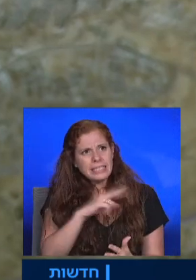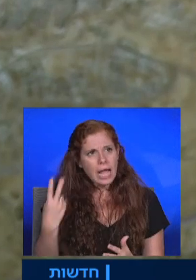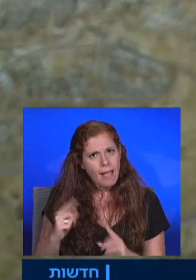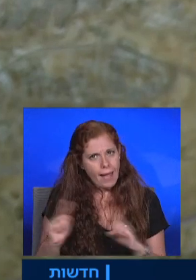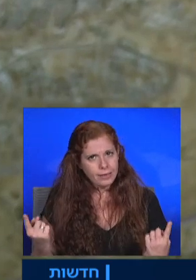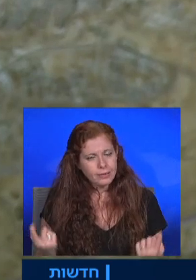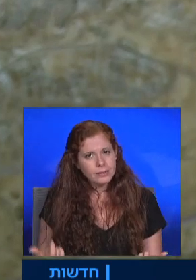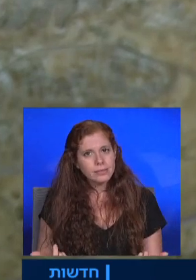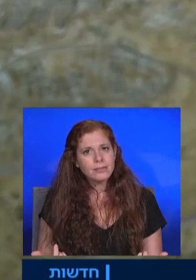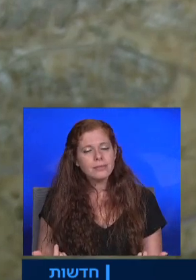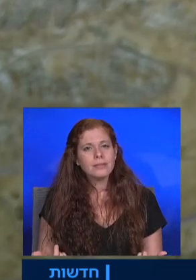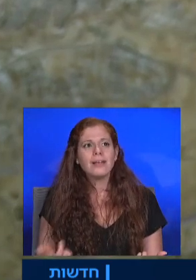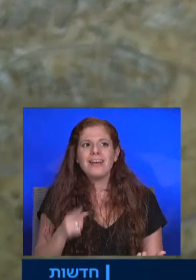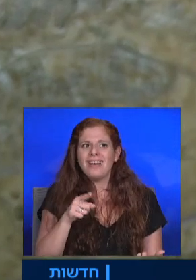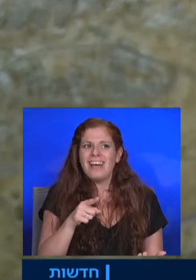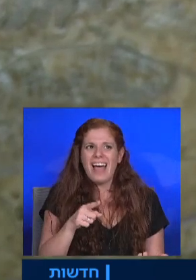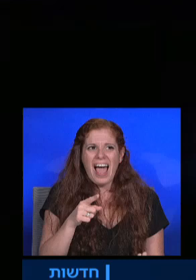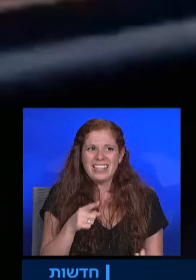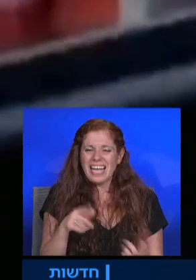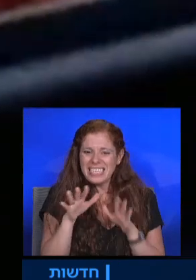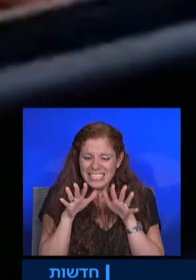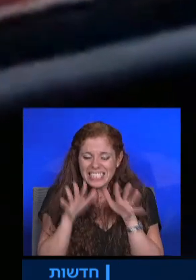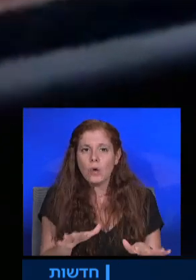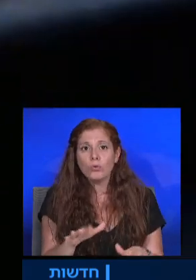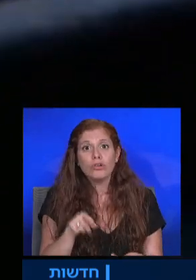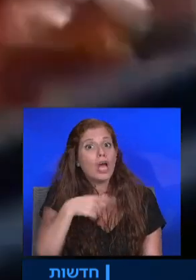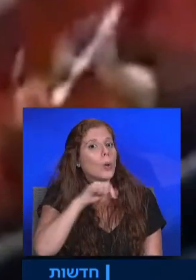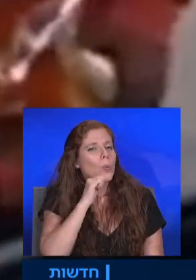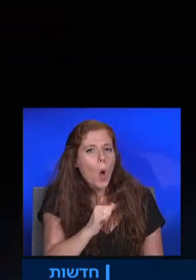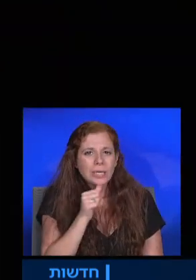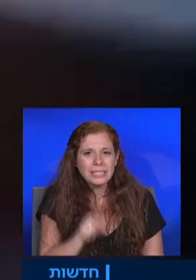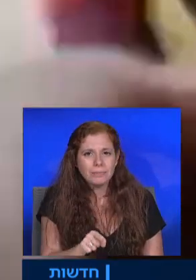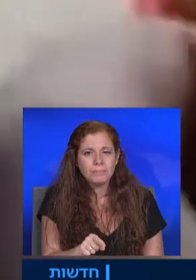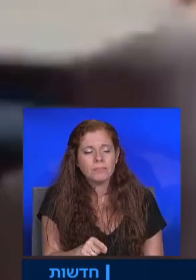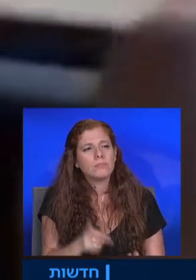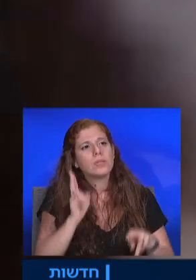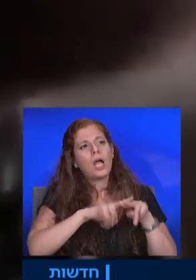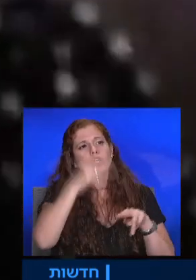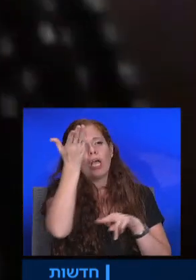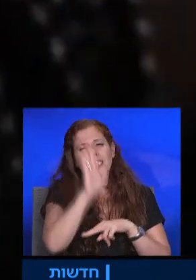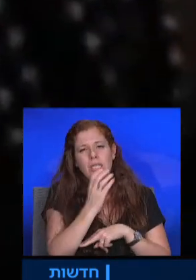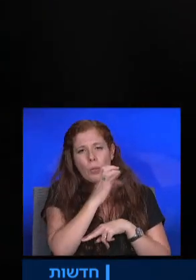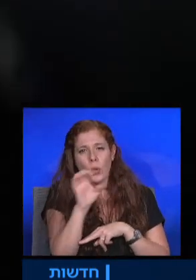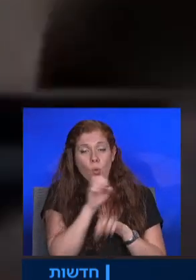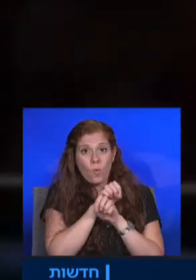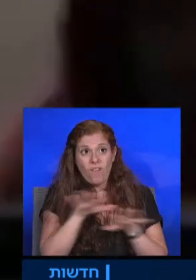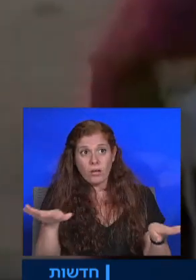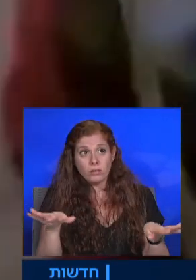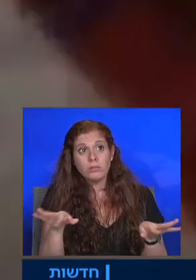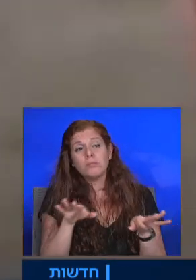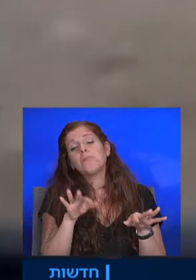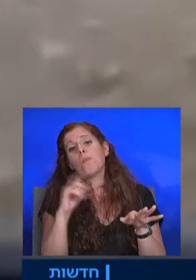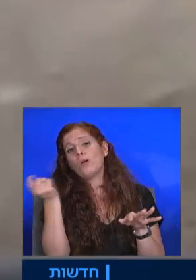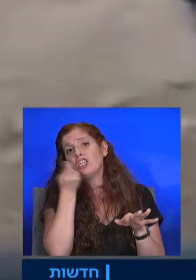האחורית, חצר הגזענות שאנחנו לא רוצים אותה. לאחר שהסרטון הופץ תחילה ללא ייחוס במוצאי שבת בשעת לילה